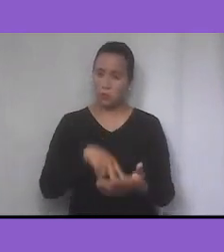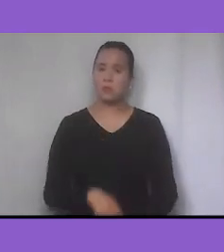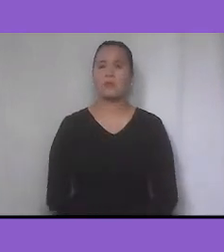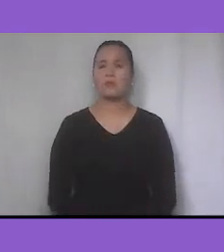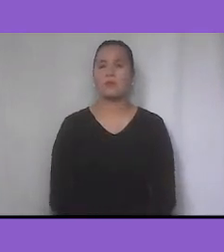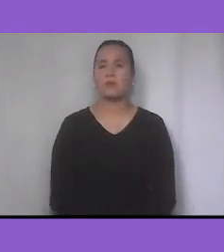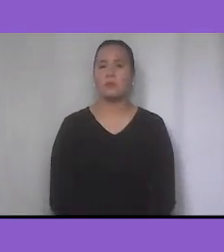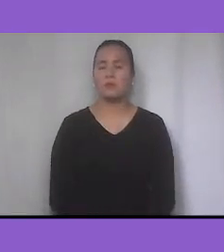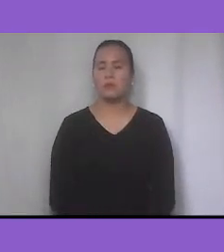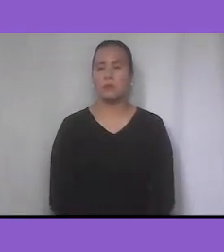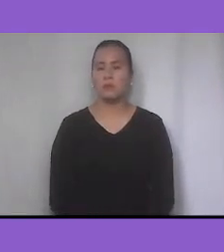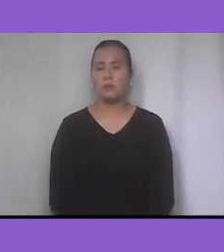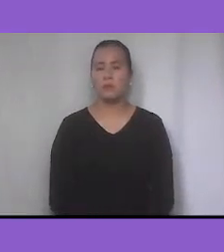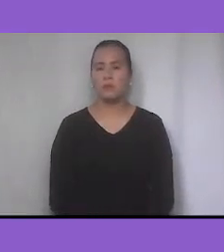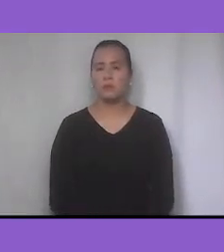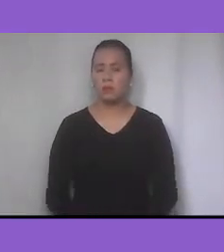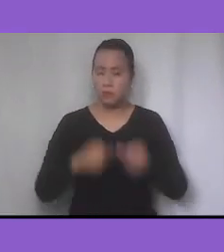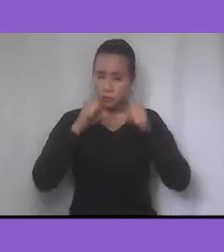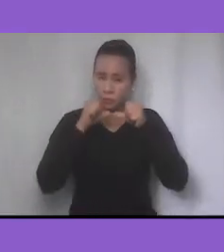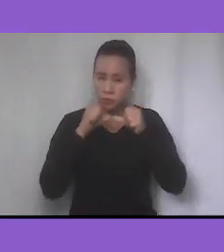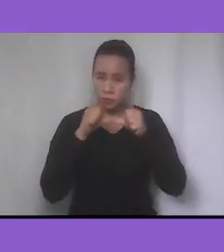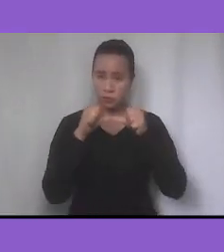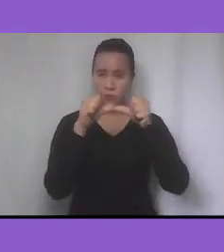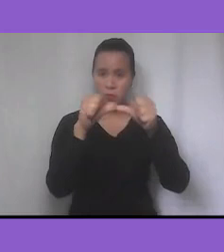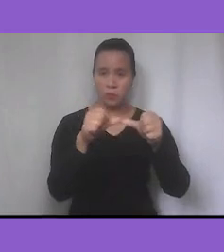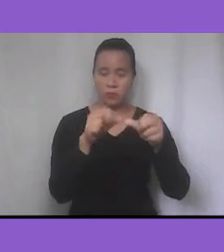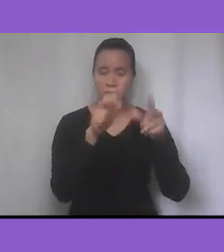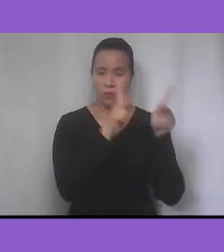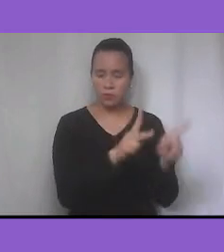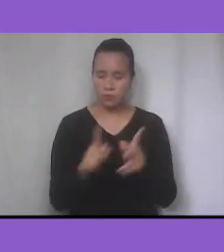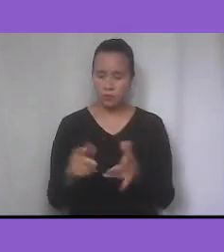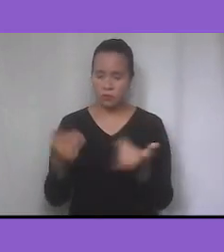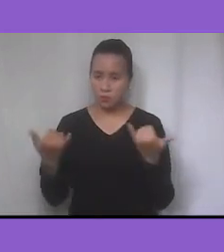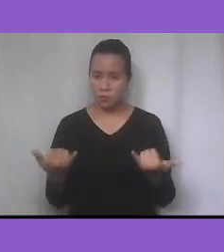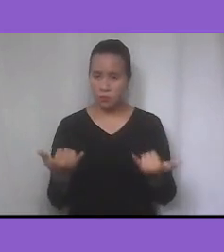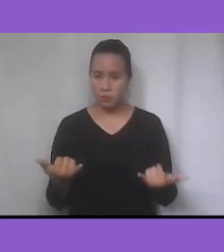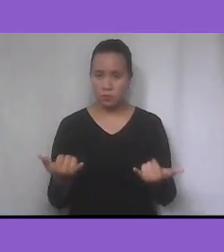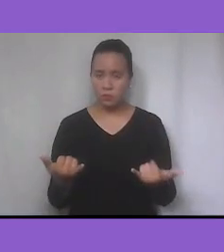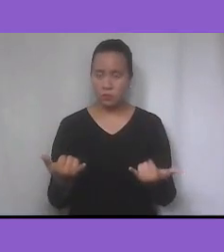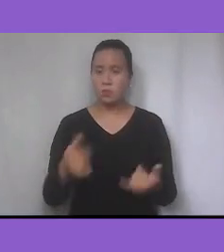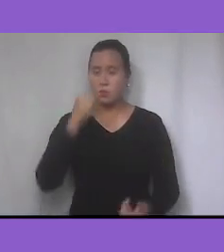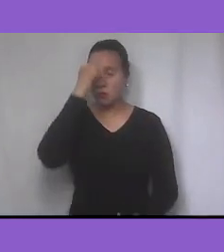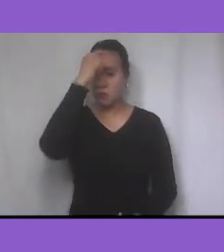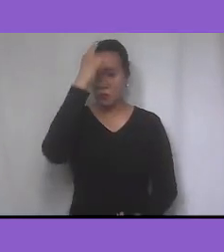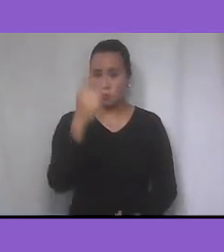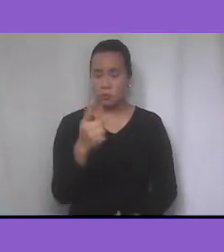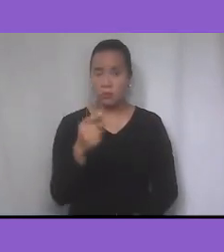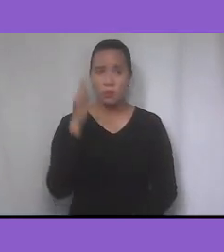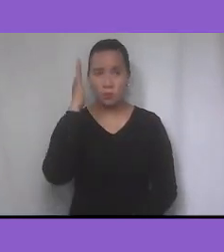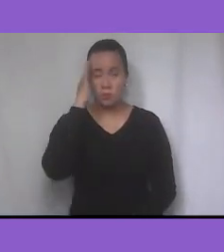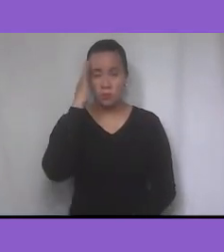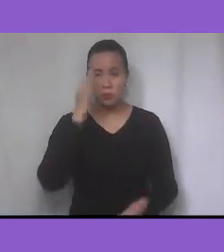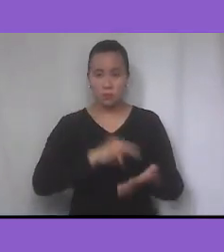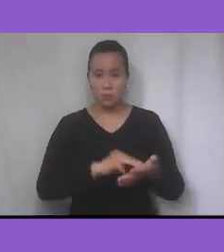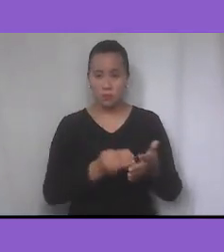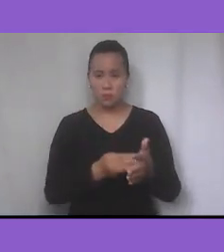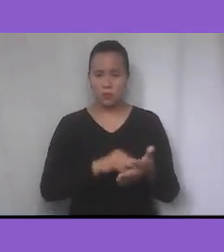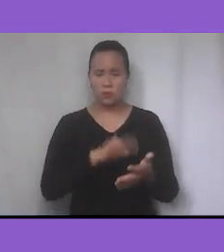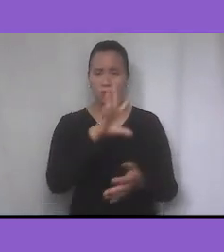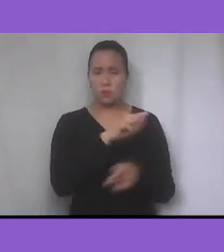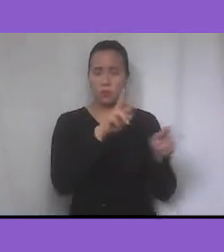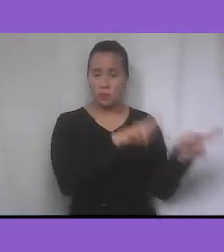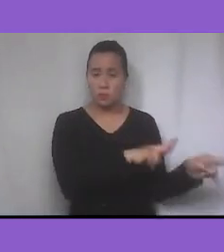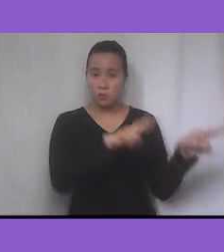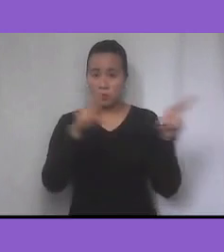sabay or simultaneous ang prosesong ito. Comprehension is the ability to glean meaning, and so ihahanda natin ang mindset